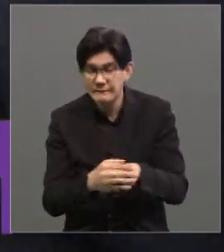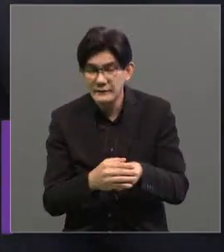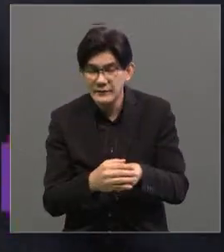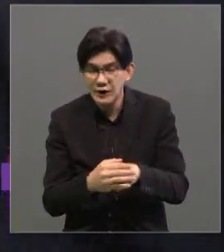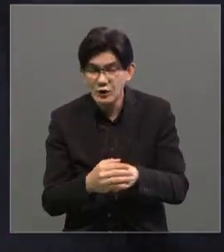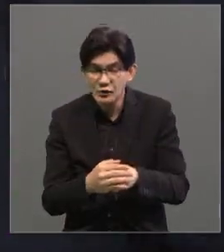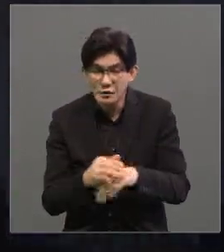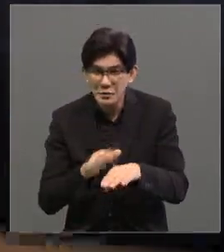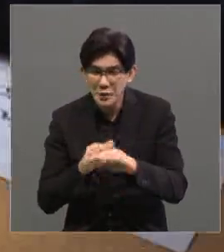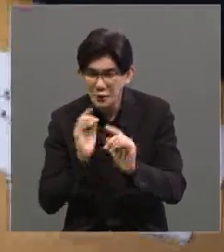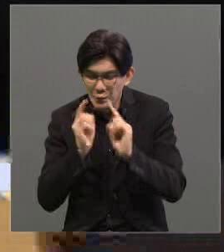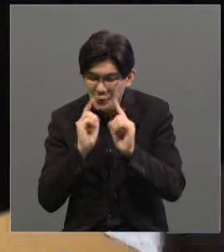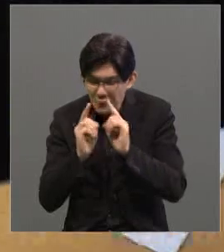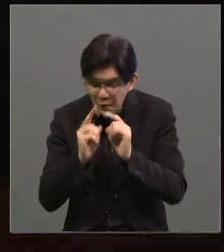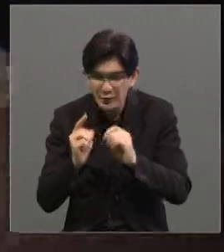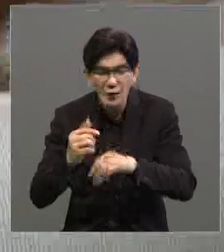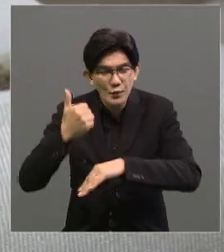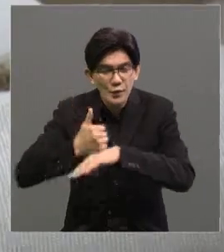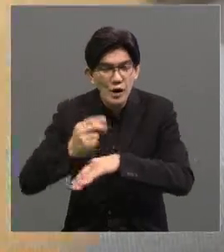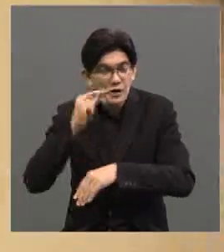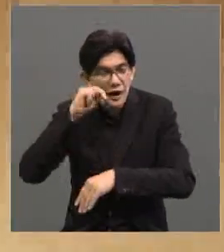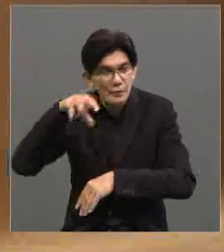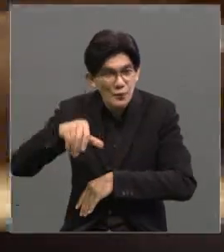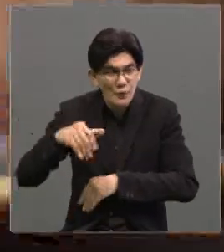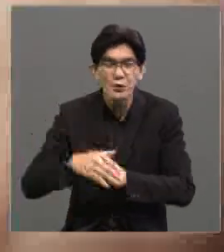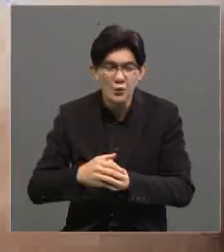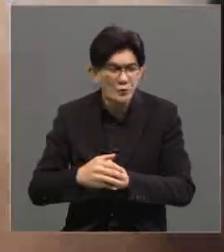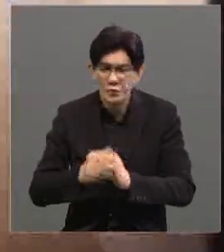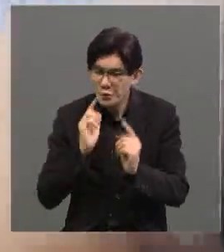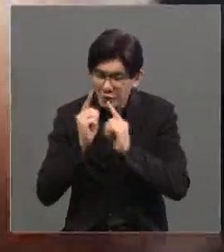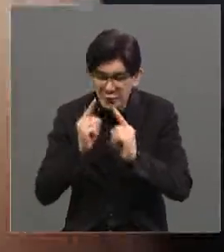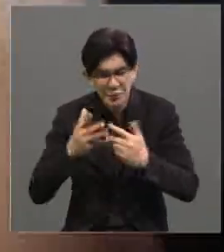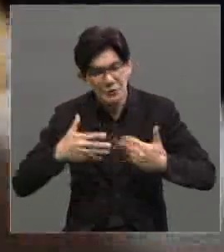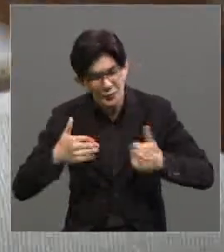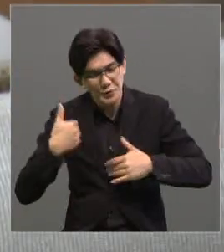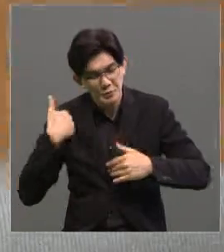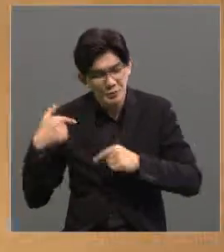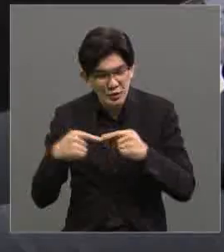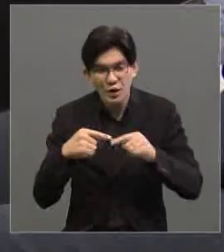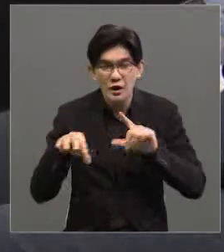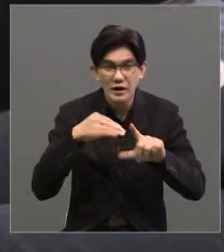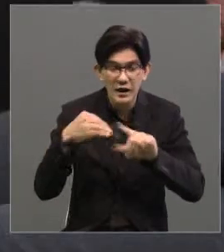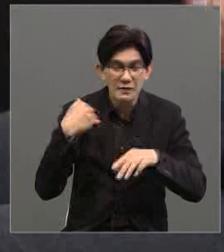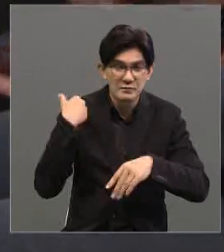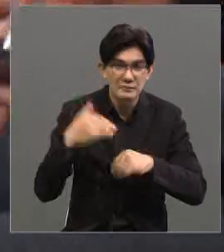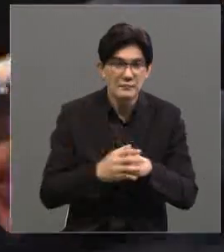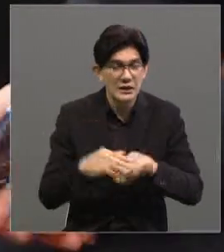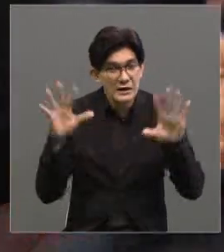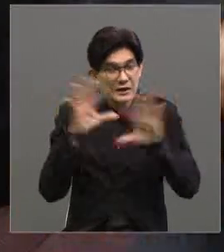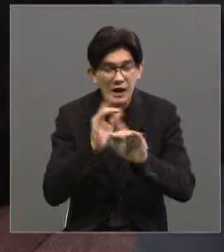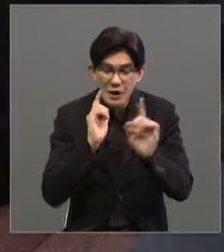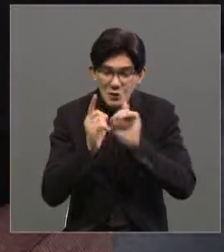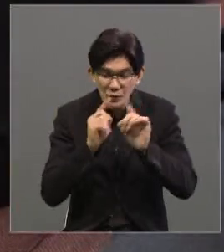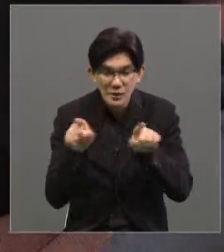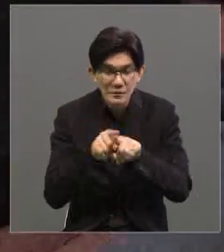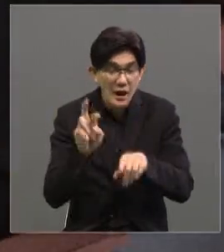ทักไปคุยกับอดีตผู้ว่าการประปานครหลวงบอกว่าคุยกันถูกคอเลยนะแล้วก็ชวนกันคุยต่อใน LINEแล้วบอกว่าลักษณะการ